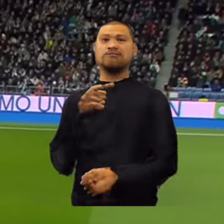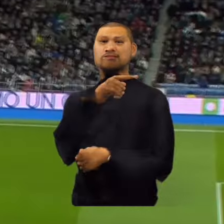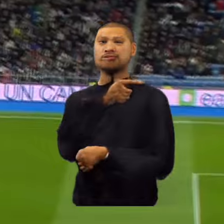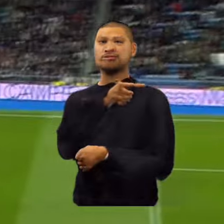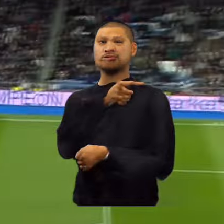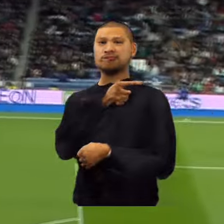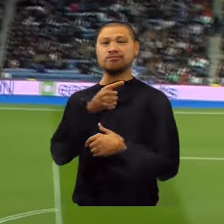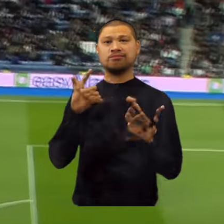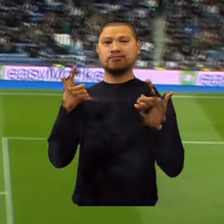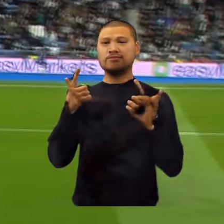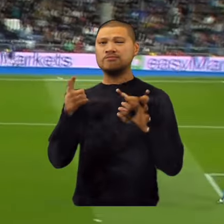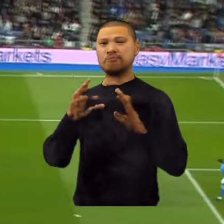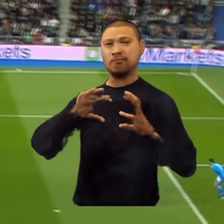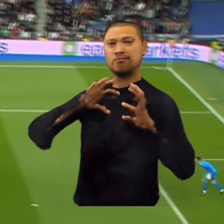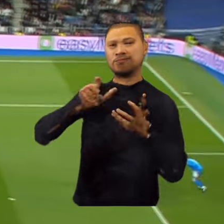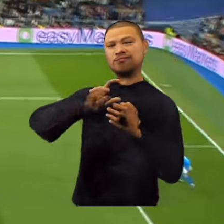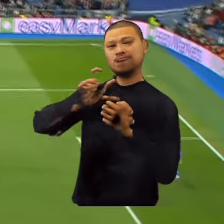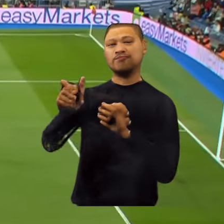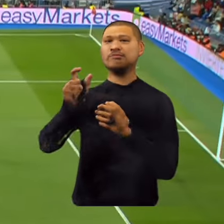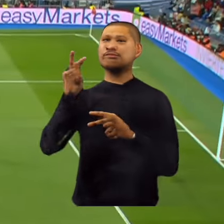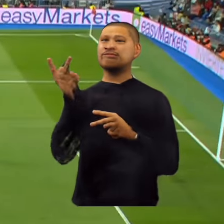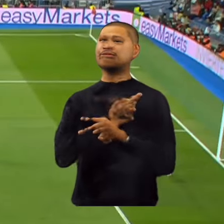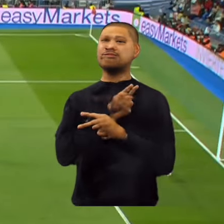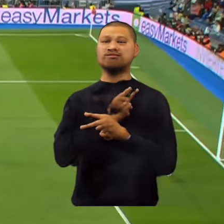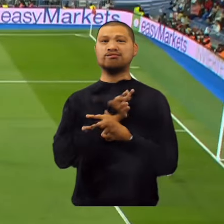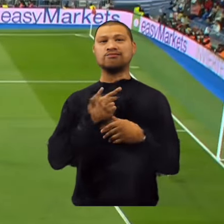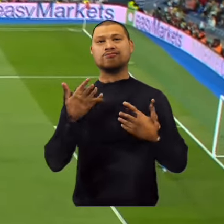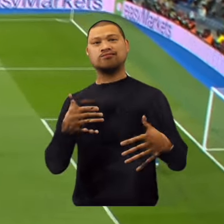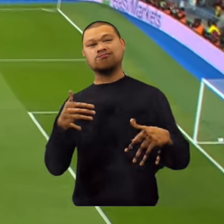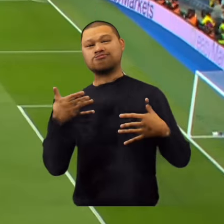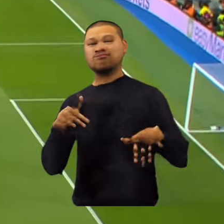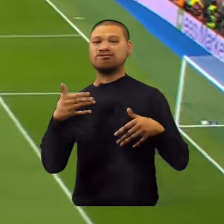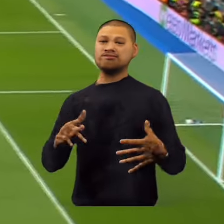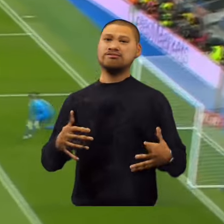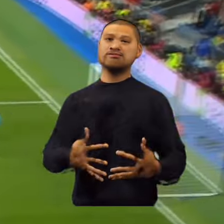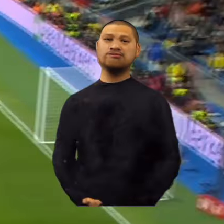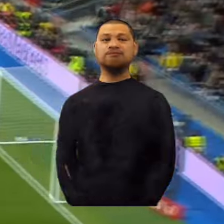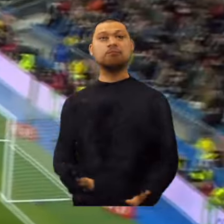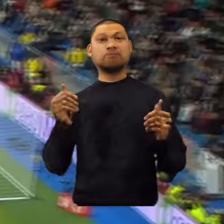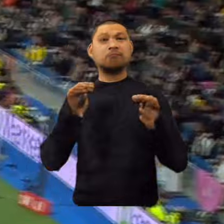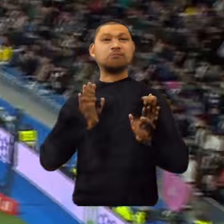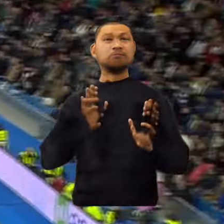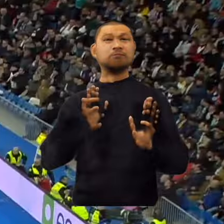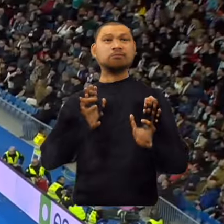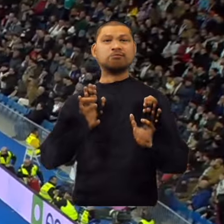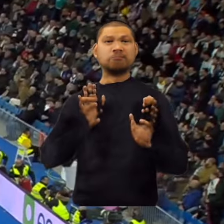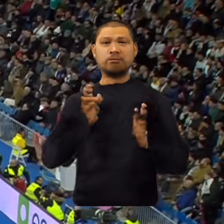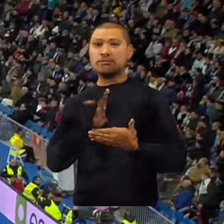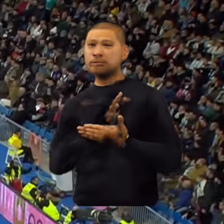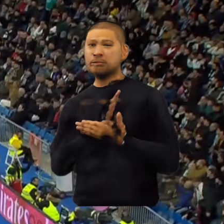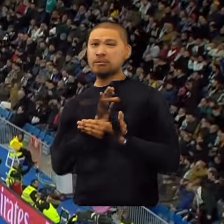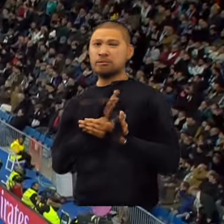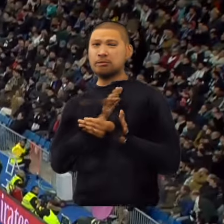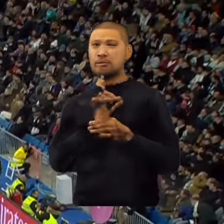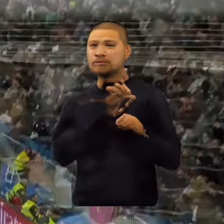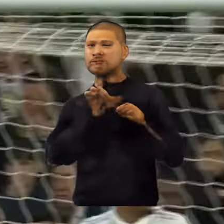Camavinga qui avait vraiment donné un mauvais ballon là. Oh là là. Ouais, c'est... mais... On n'est pas sûr que la remise